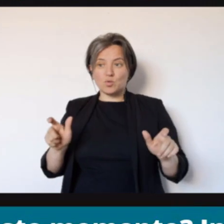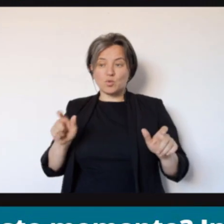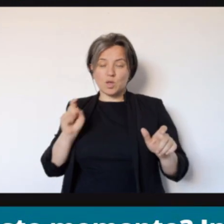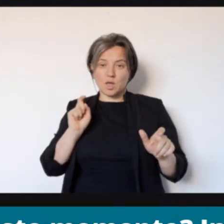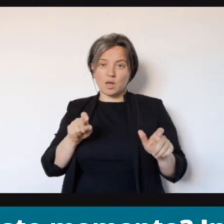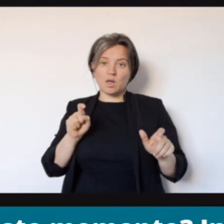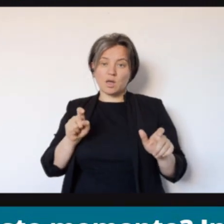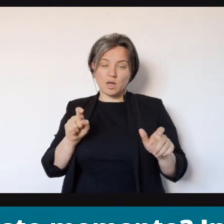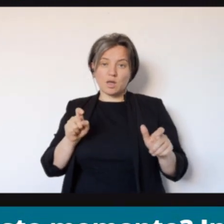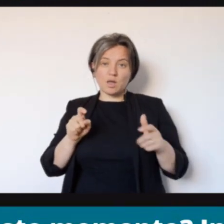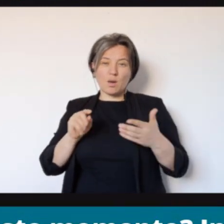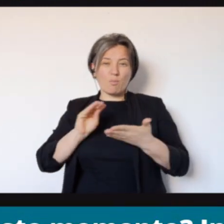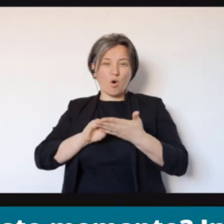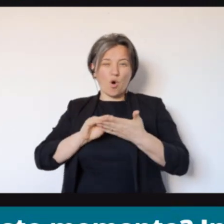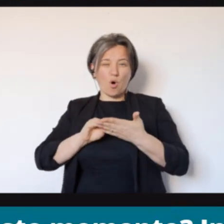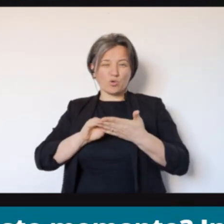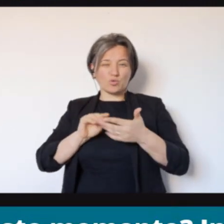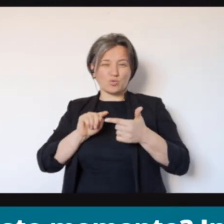sociali